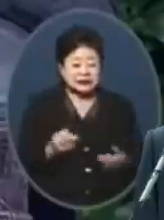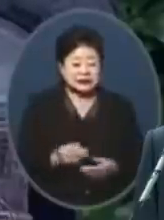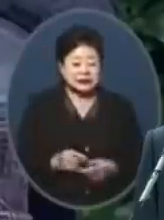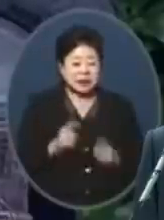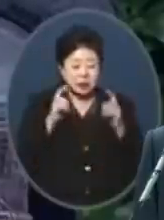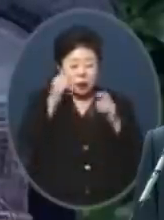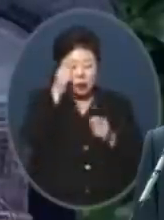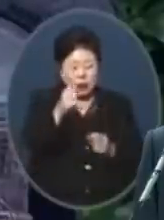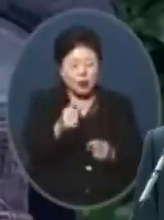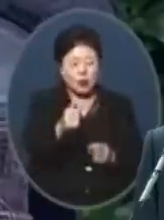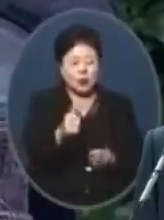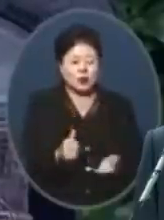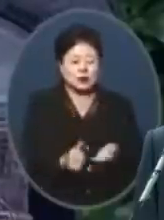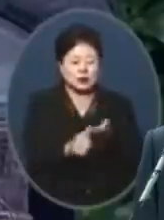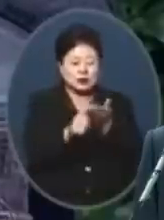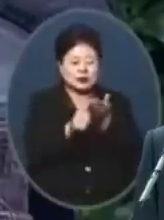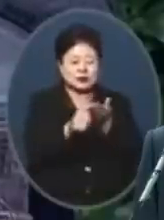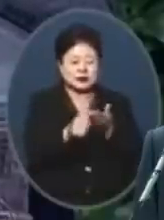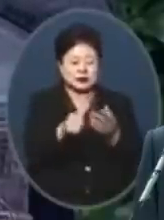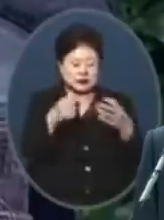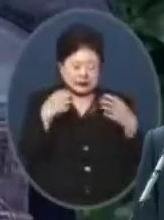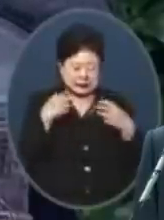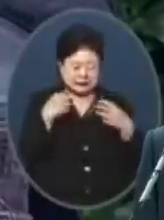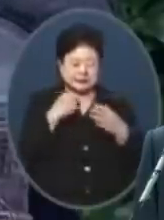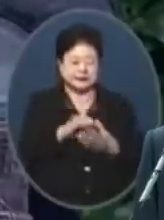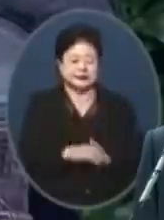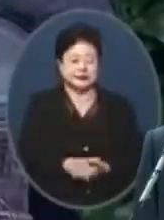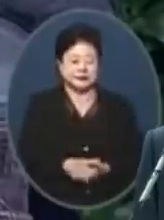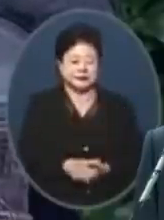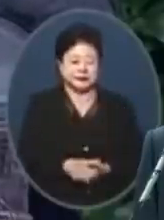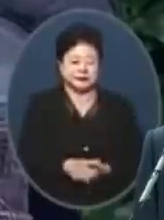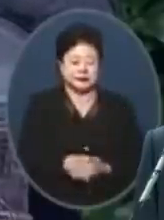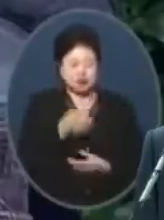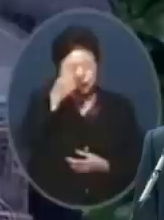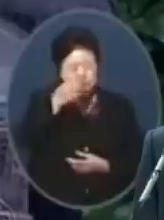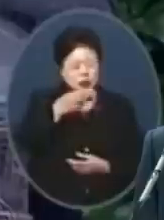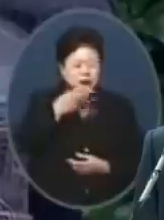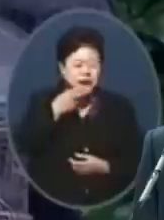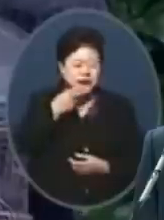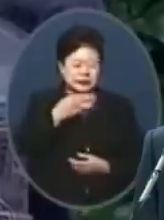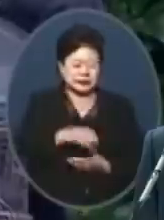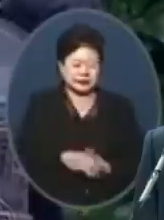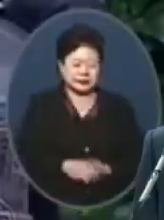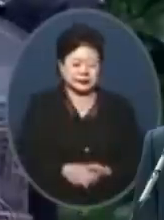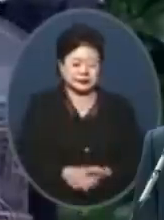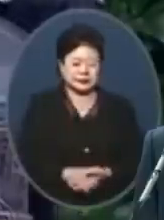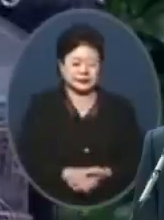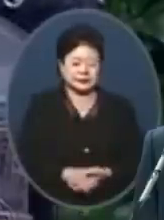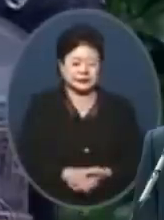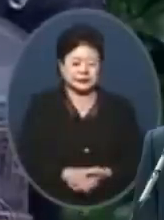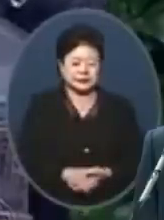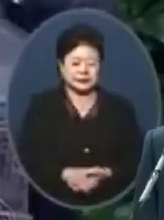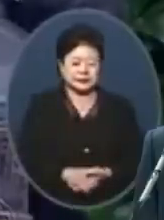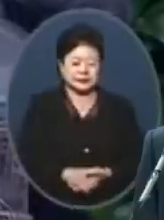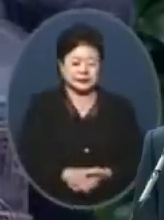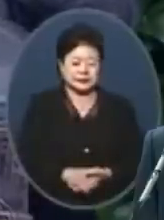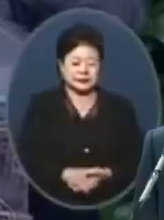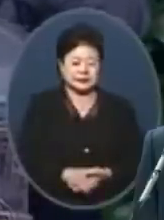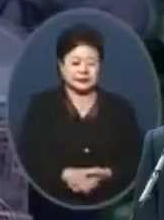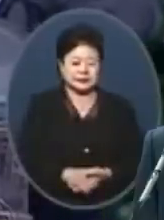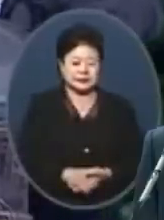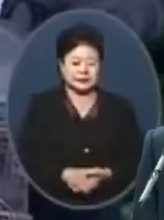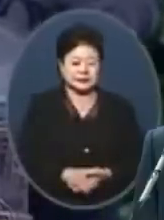목동으로서 양만 치면 되었고 꿈은 없었습니다. The other brothers were happy just